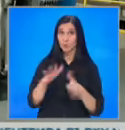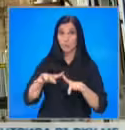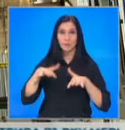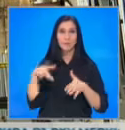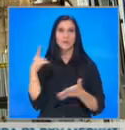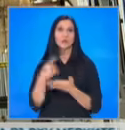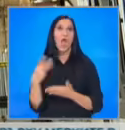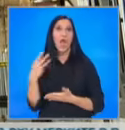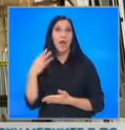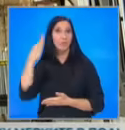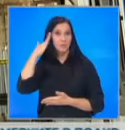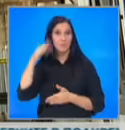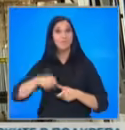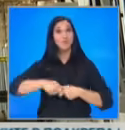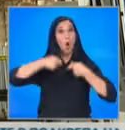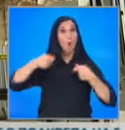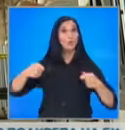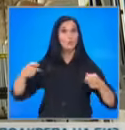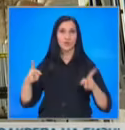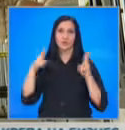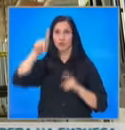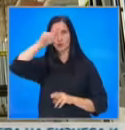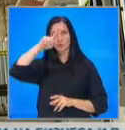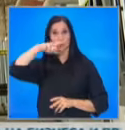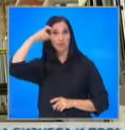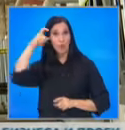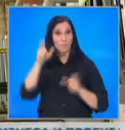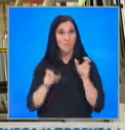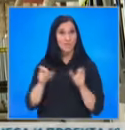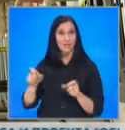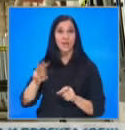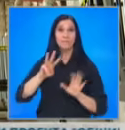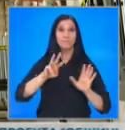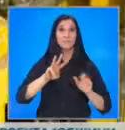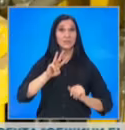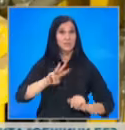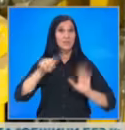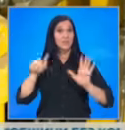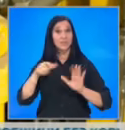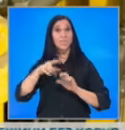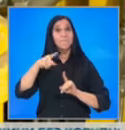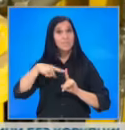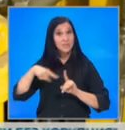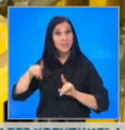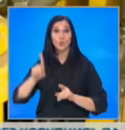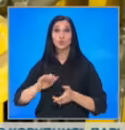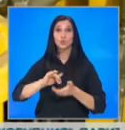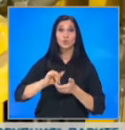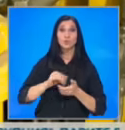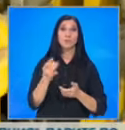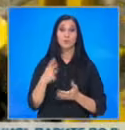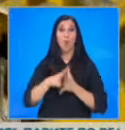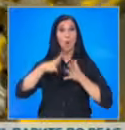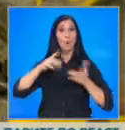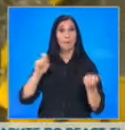да задължи Екоминистерството да удължи разрешителното на столичната топлофикация за 36 месеца, в които дружеството да започне мащабна подмяна